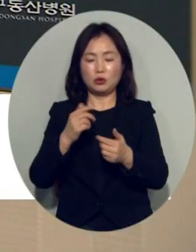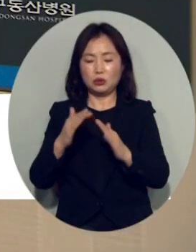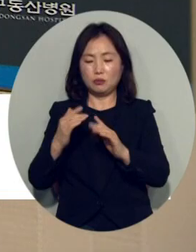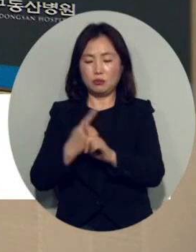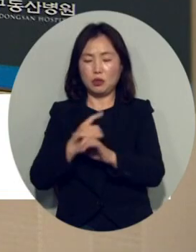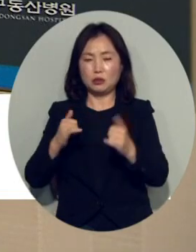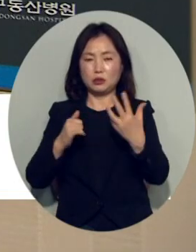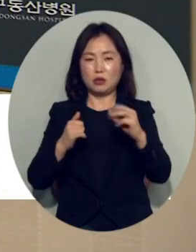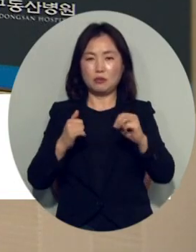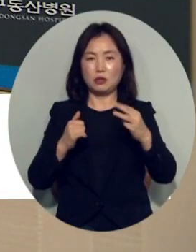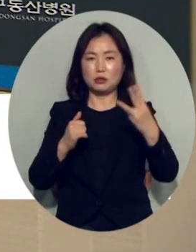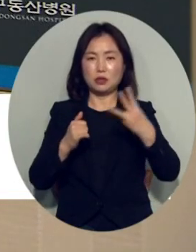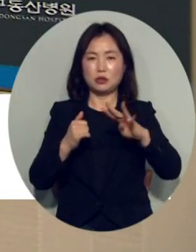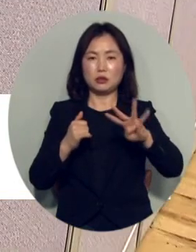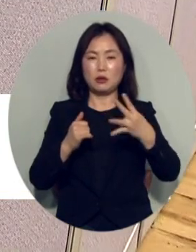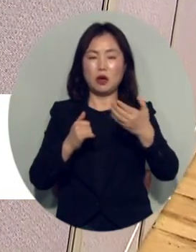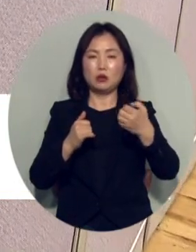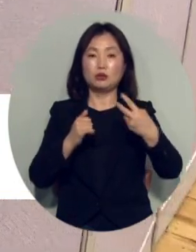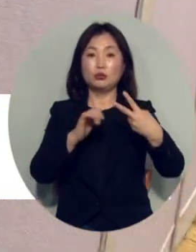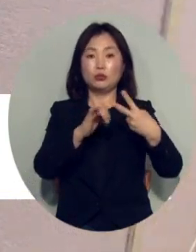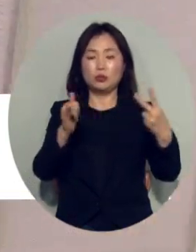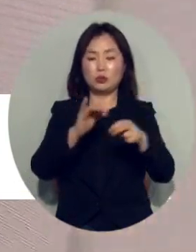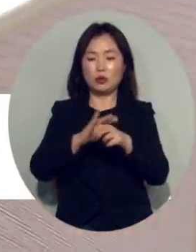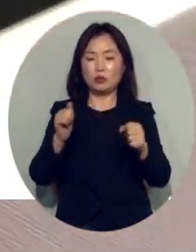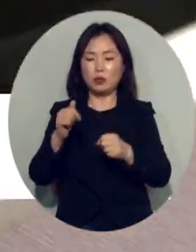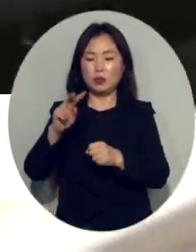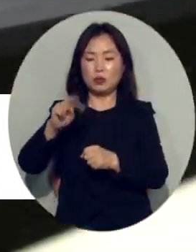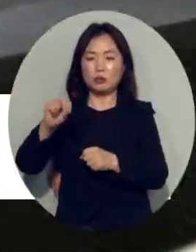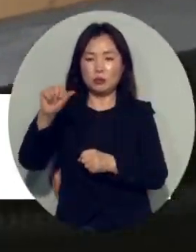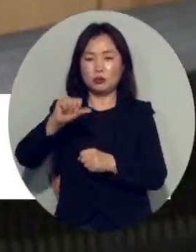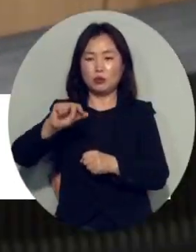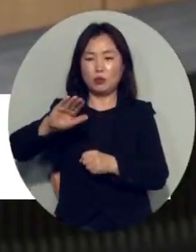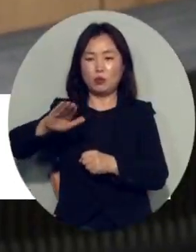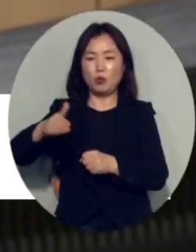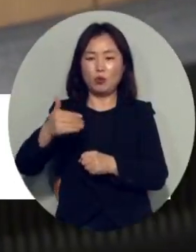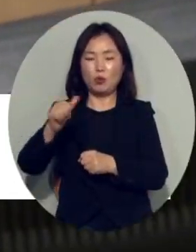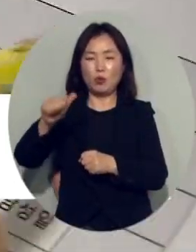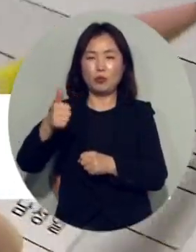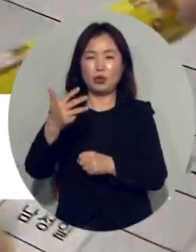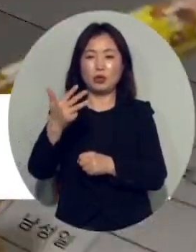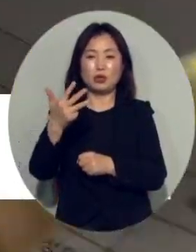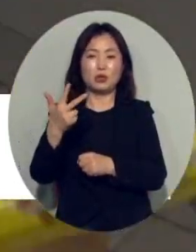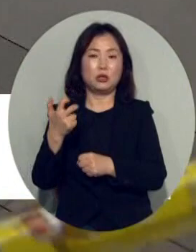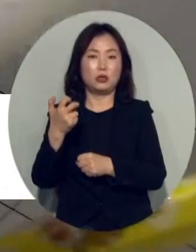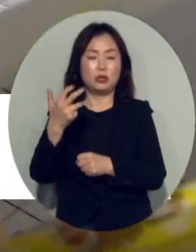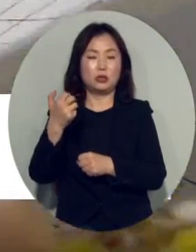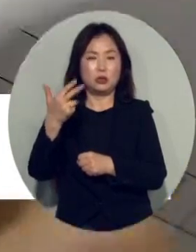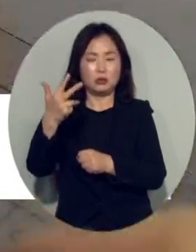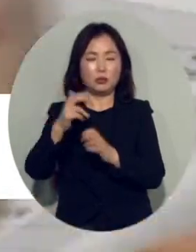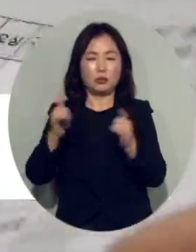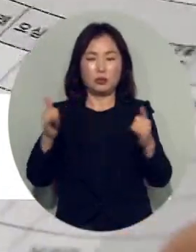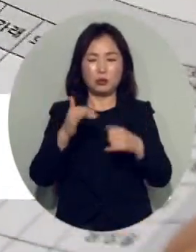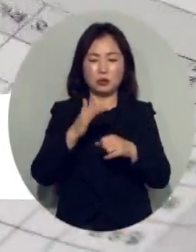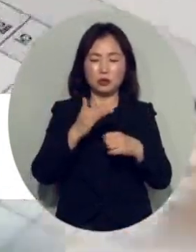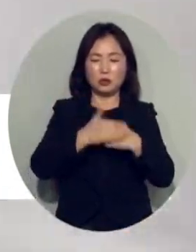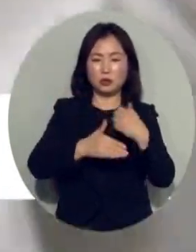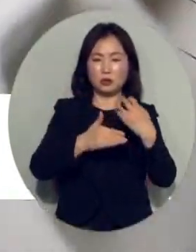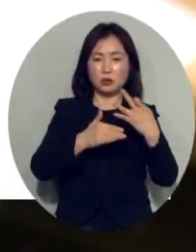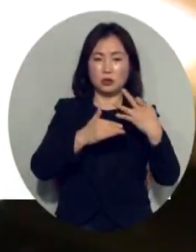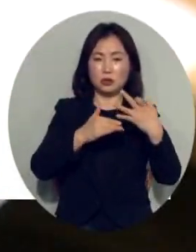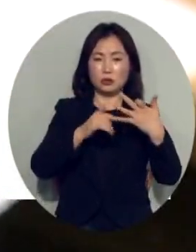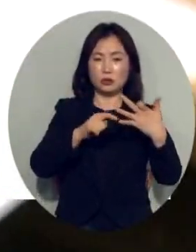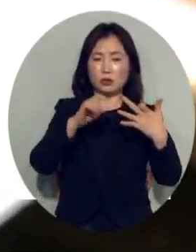대구 34,400 92명 경북 25,500 일은 7명이 고 이 가운데 대구 는 19.1%